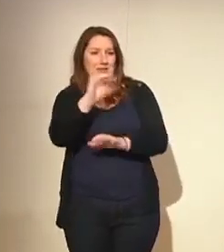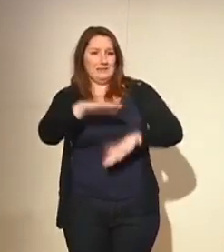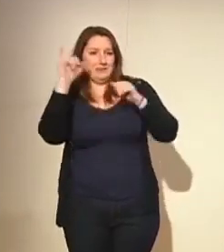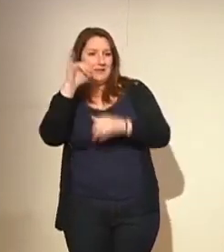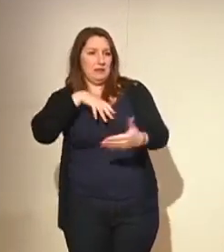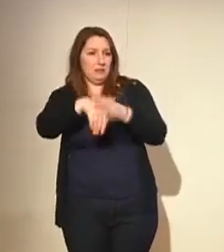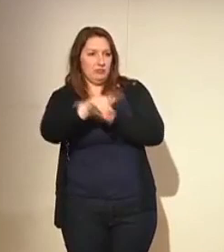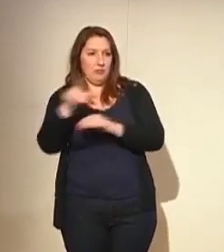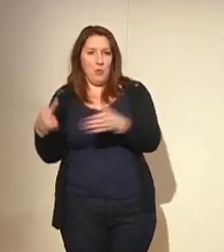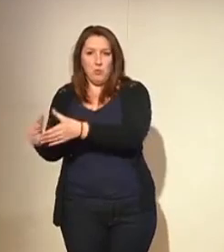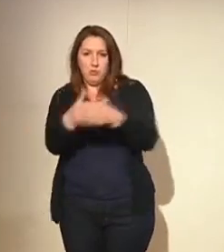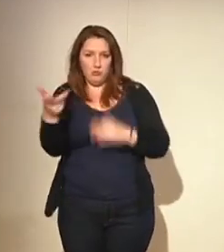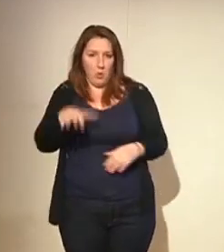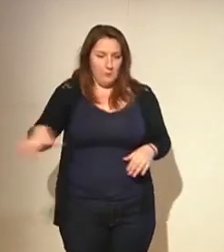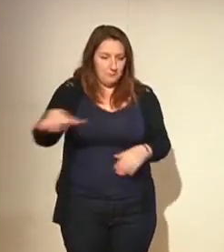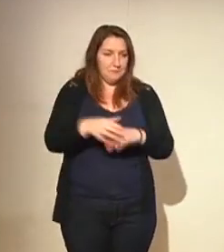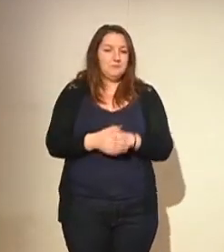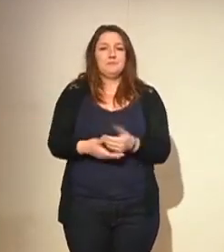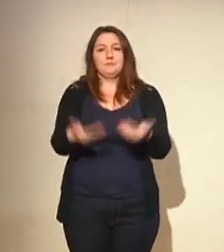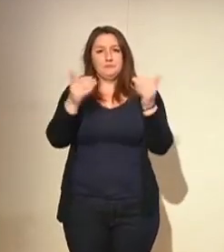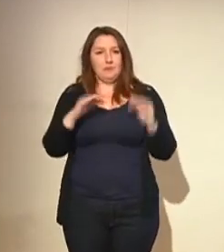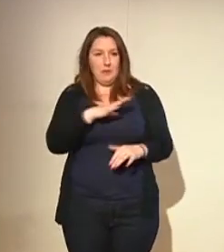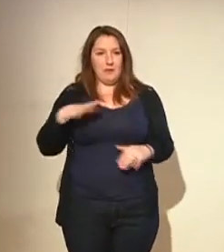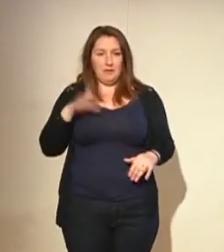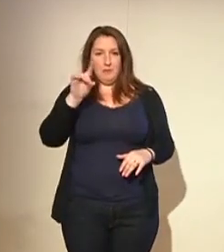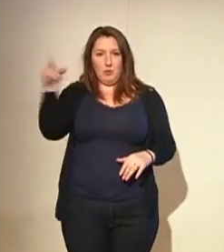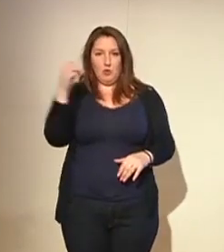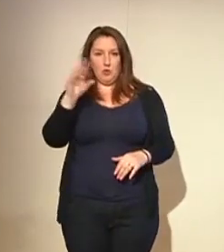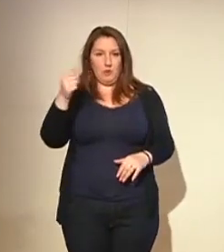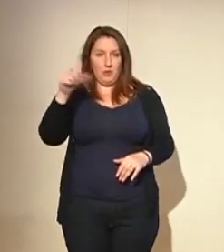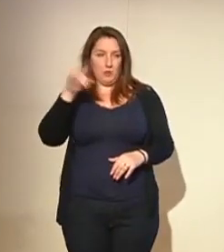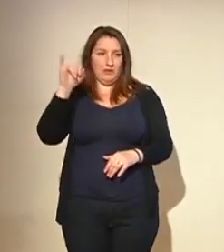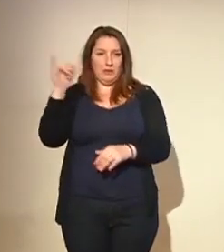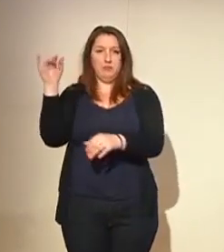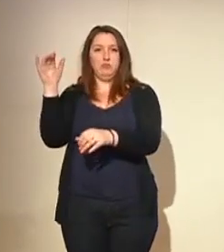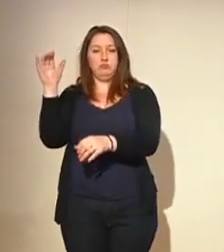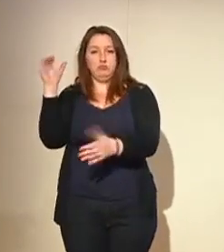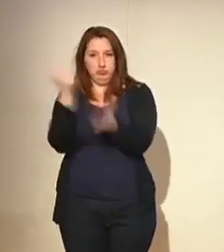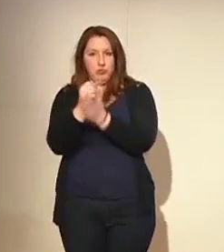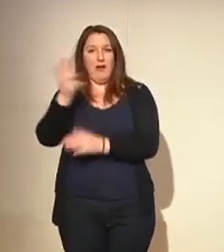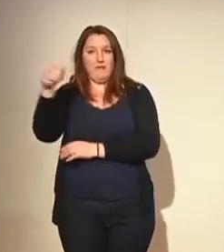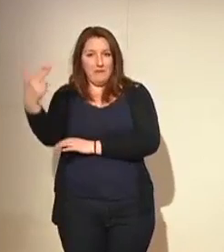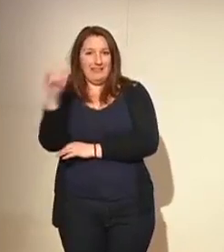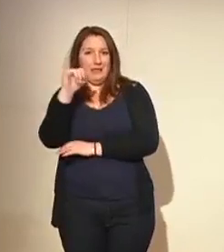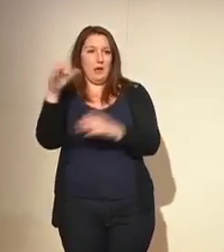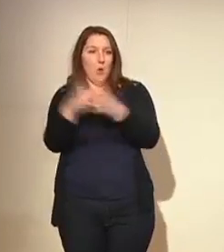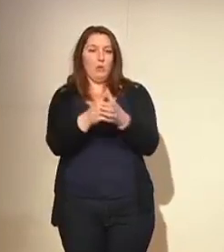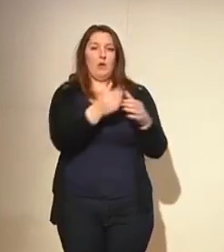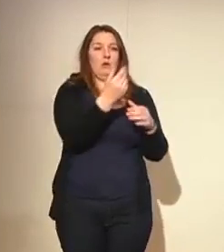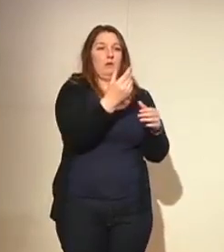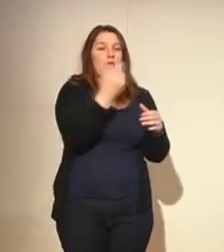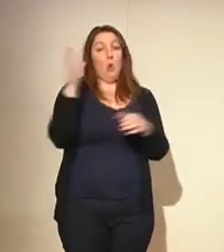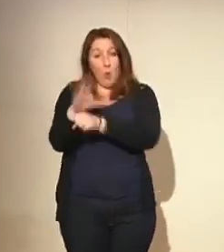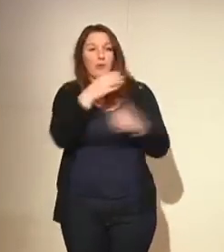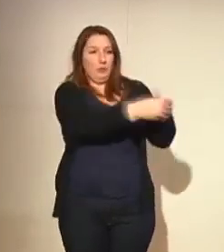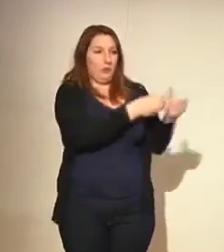part au vote les TR autres groupes pour madame dornano qui est pour le Front National qui est contre de groupes qui s'abstient qui